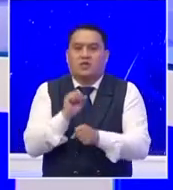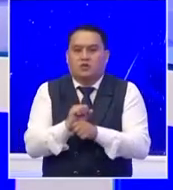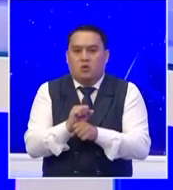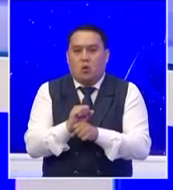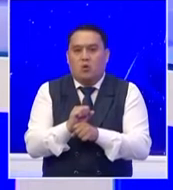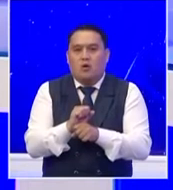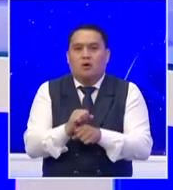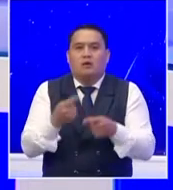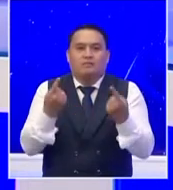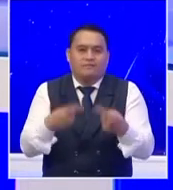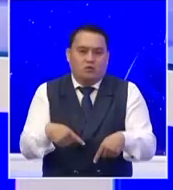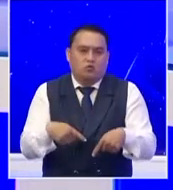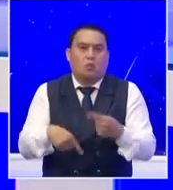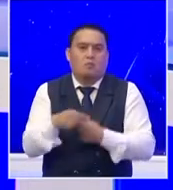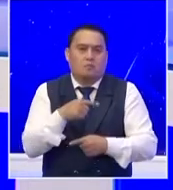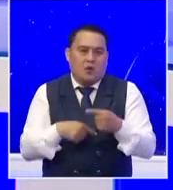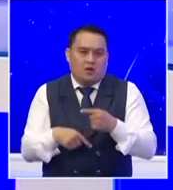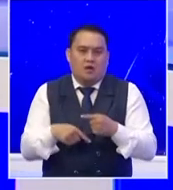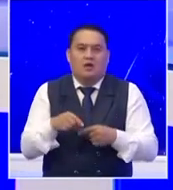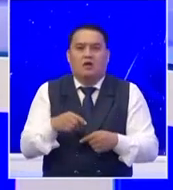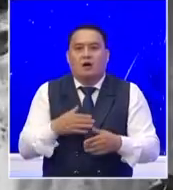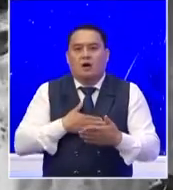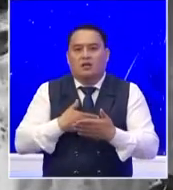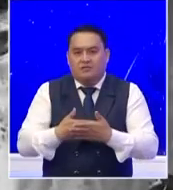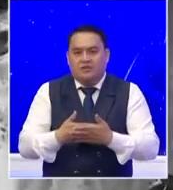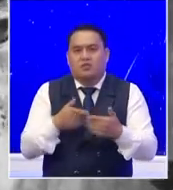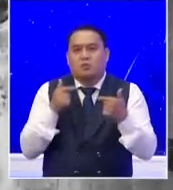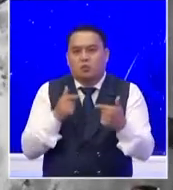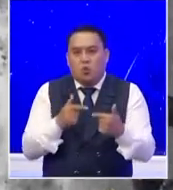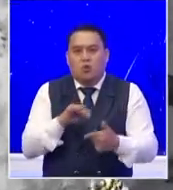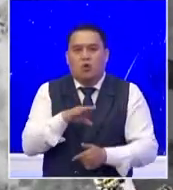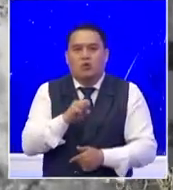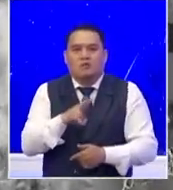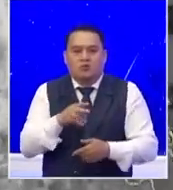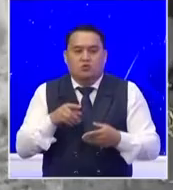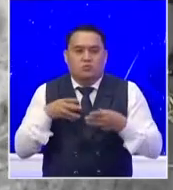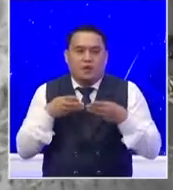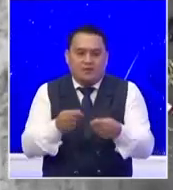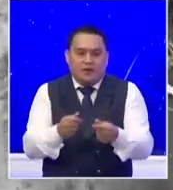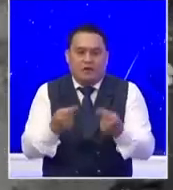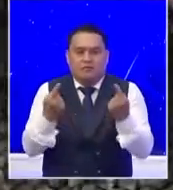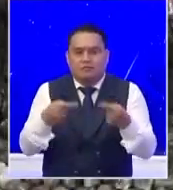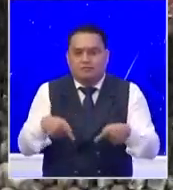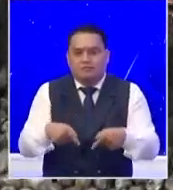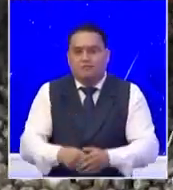падение рентабельности охотничьего бизнеса также внесли экоактивисты и эпидемия коронавируса.